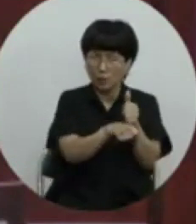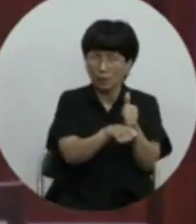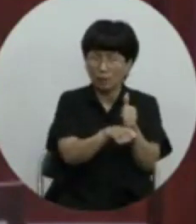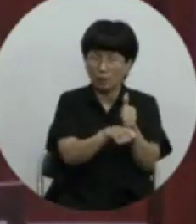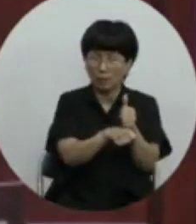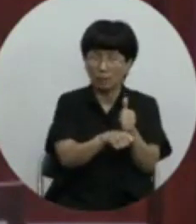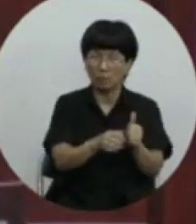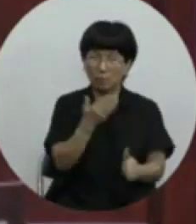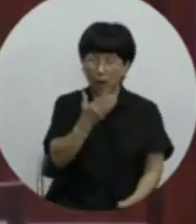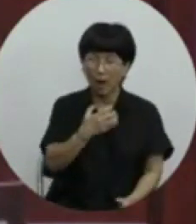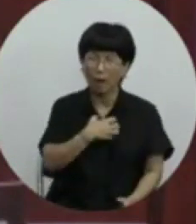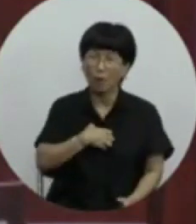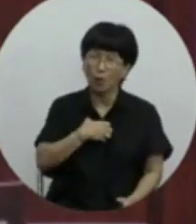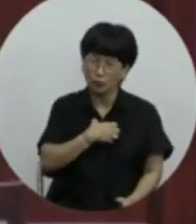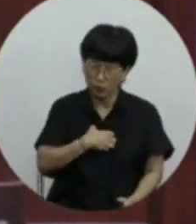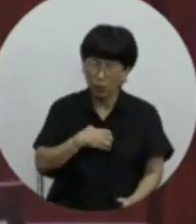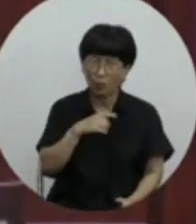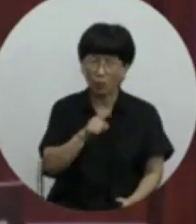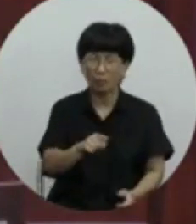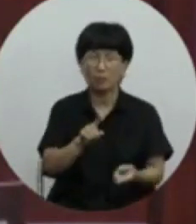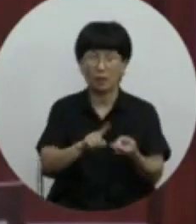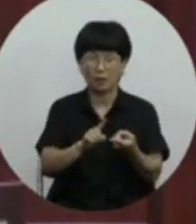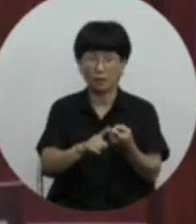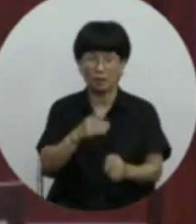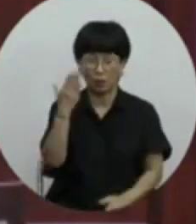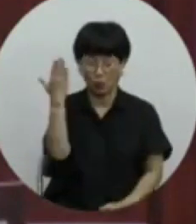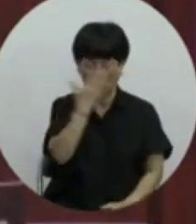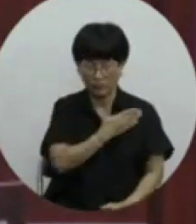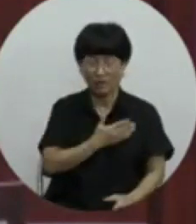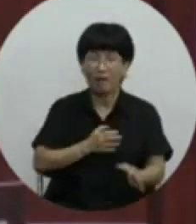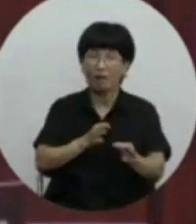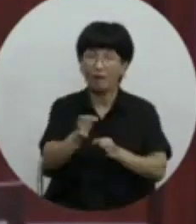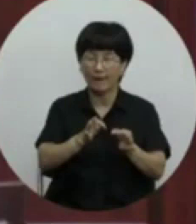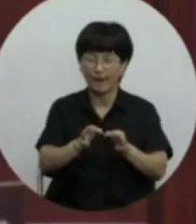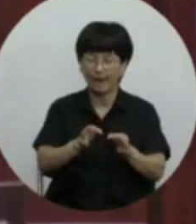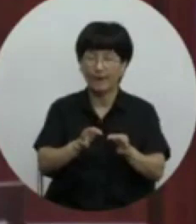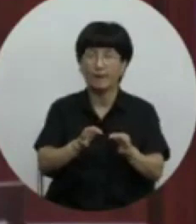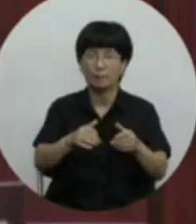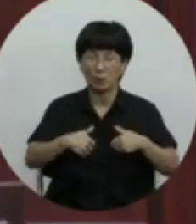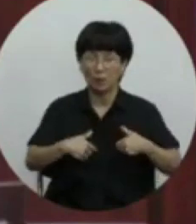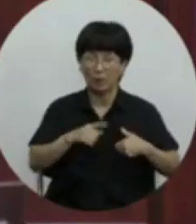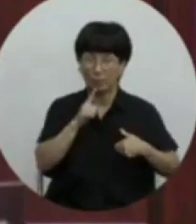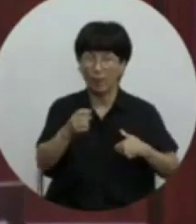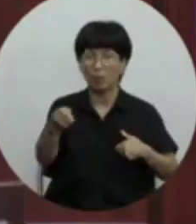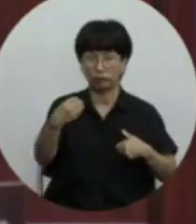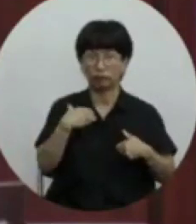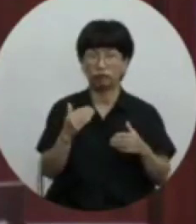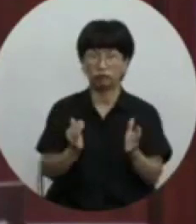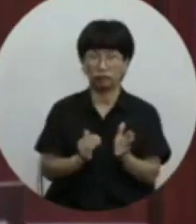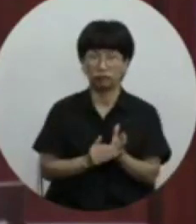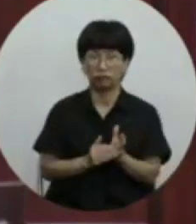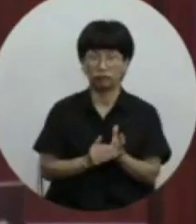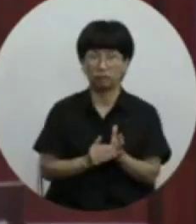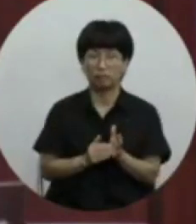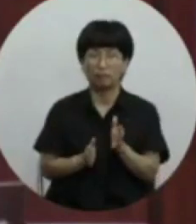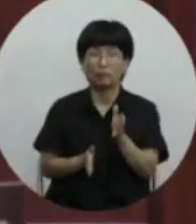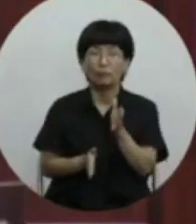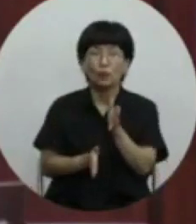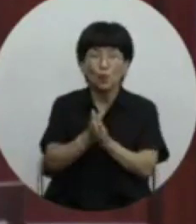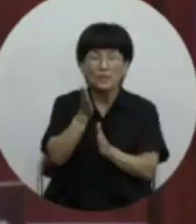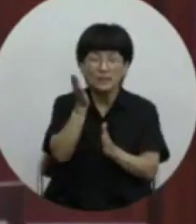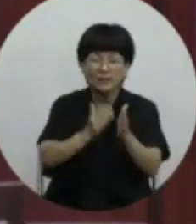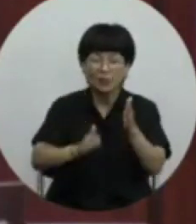있음을 염두에 두고 공정거래 질서를 확립해야 해야 된다 이렇게 말씀하셨습니다.